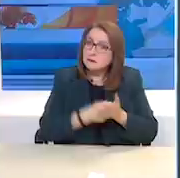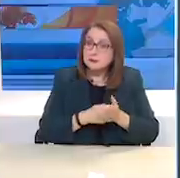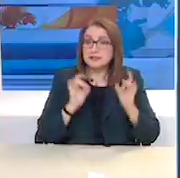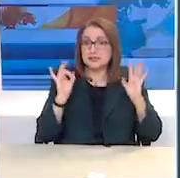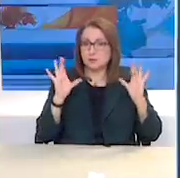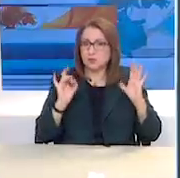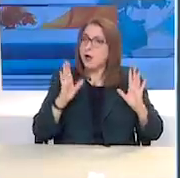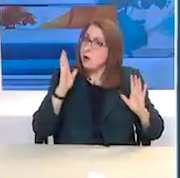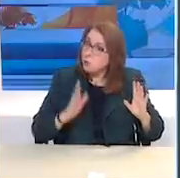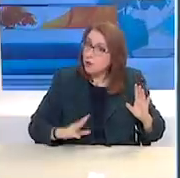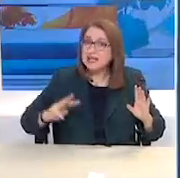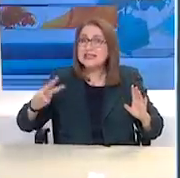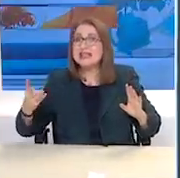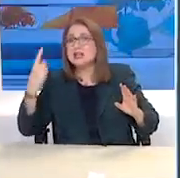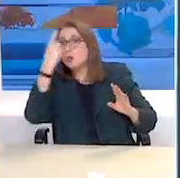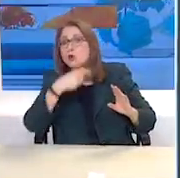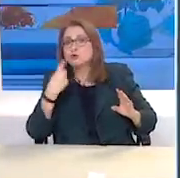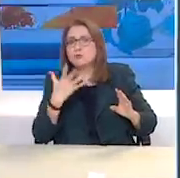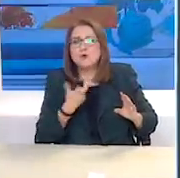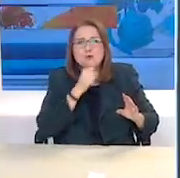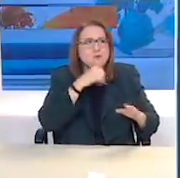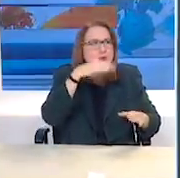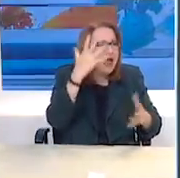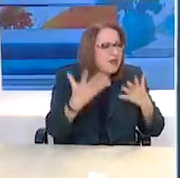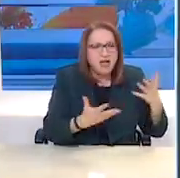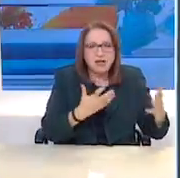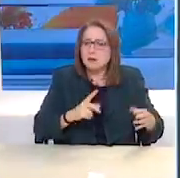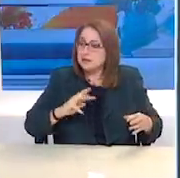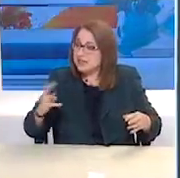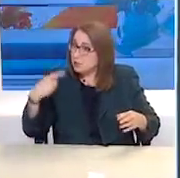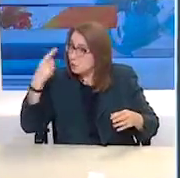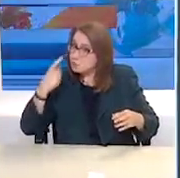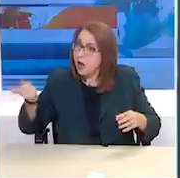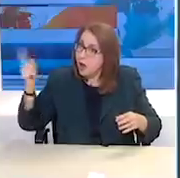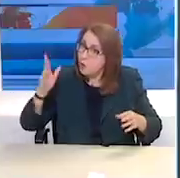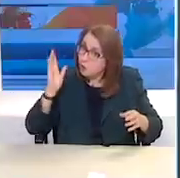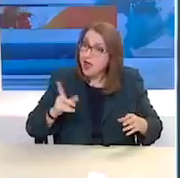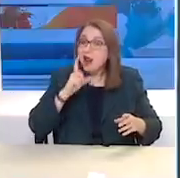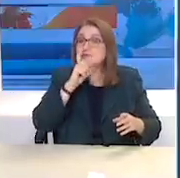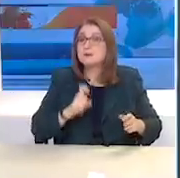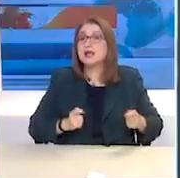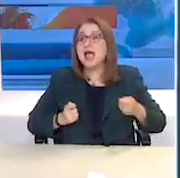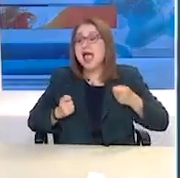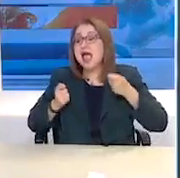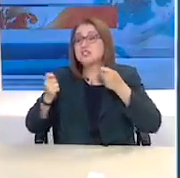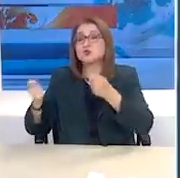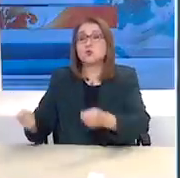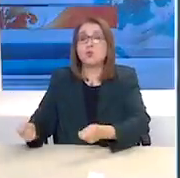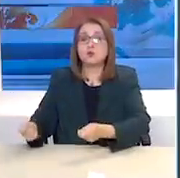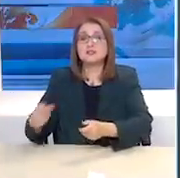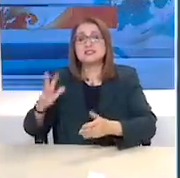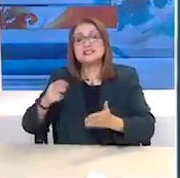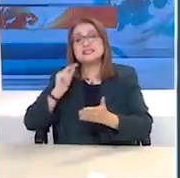συμβολογραφική πληρεξούσια επιστολή ή άλλη νόμιμη εξουσιοδότηση. Ο επίγον